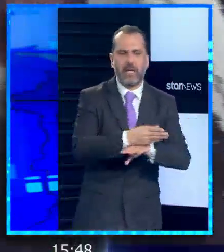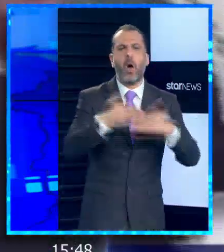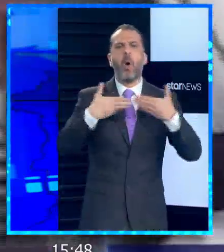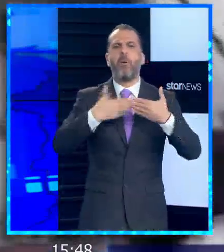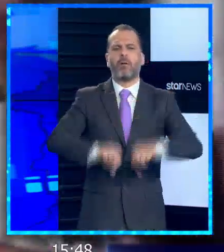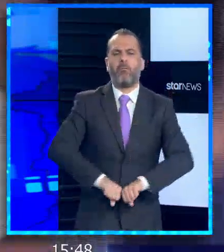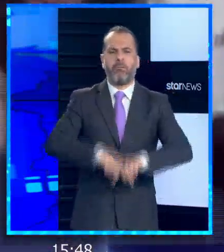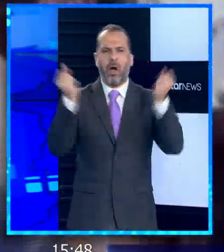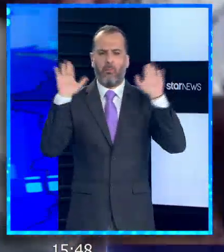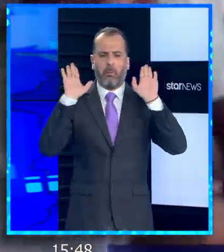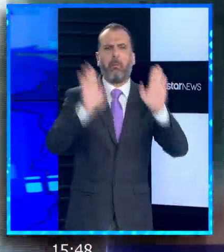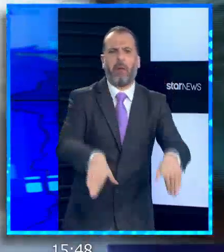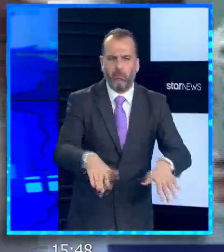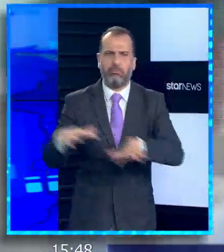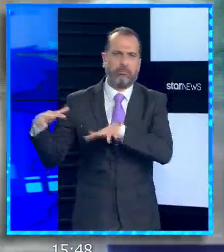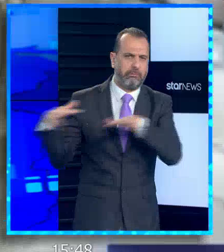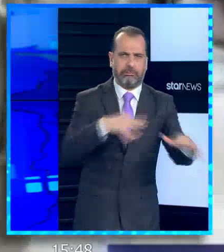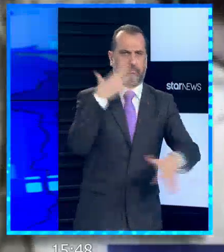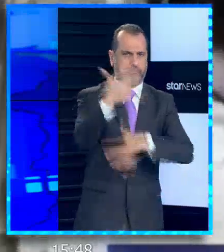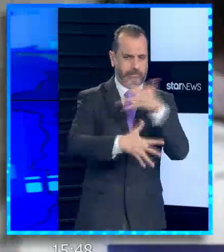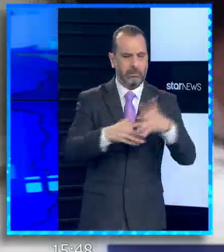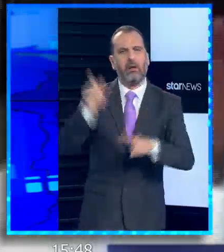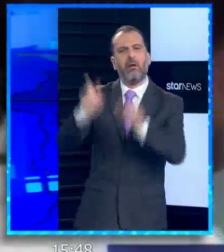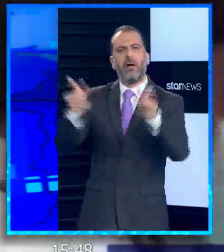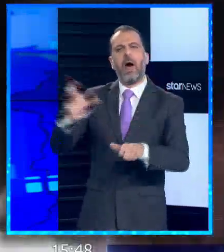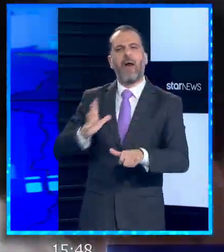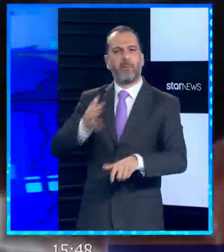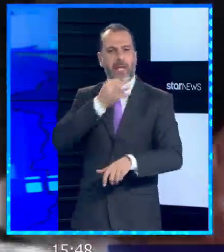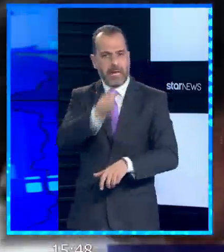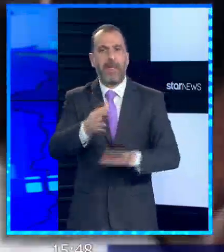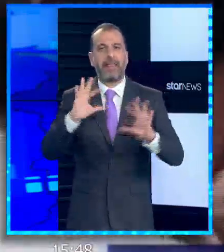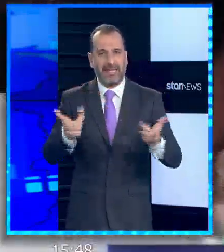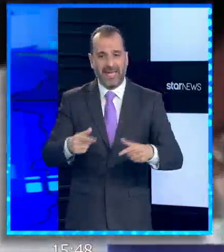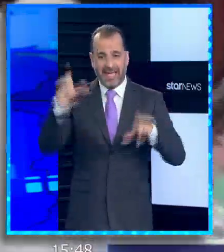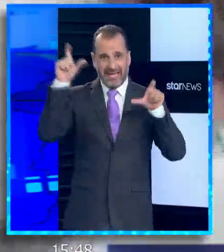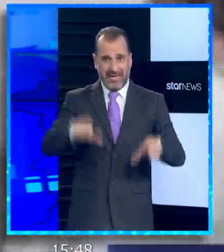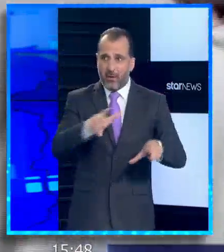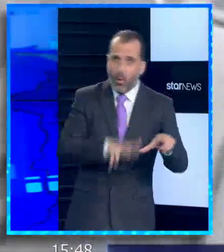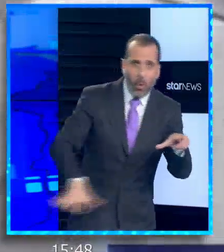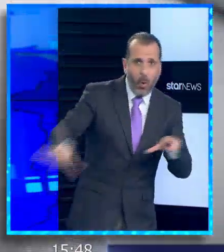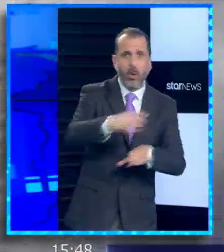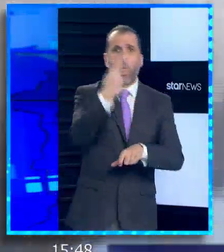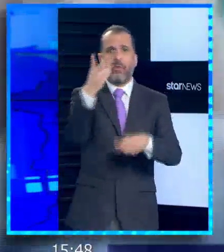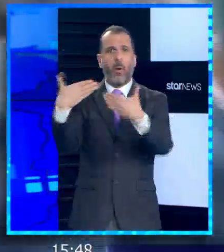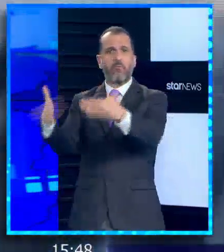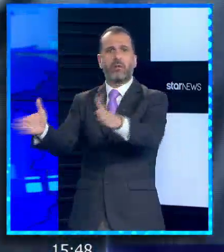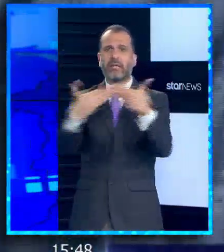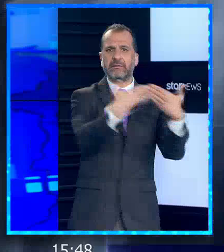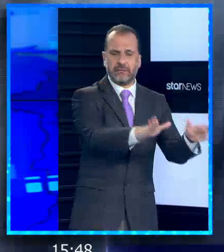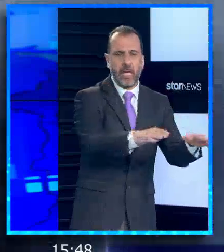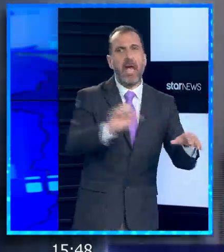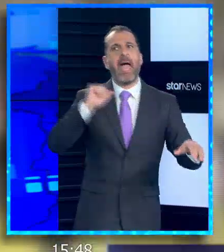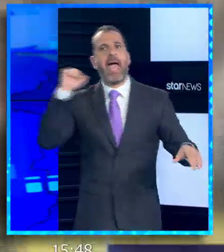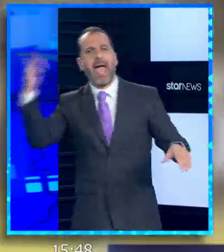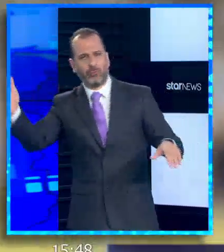γήπεδο και προκλήθηκε τότε ταραχή. Υπήρχαν μόνο 2 ανοιχτές πόρτες σε ολόκληρο το γήπεδο. Οι άνθρωποι που ήταν έξω ήθελαν